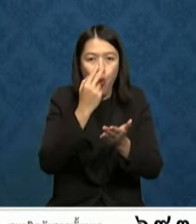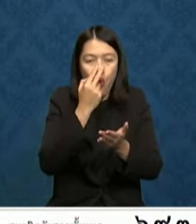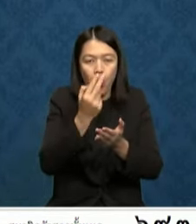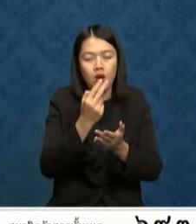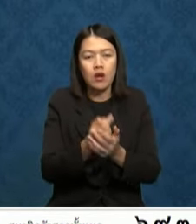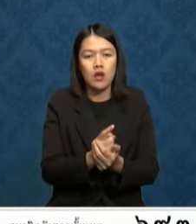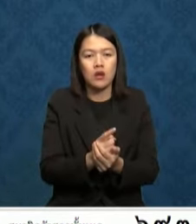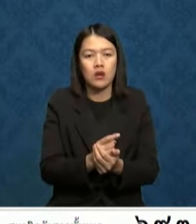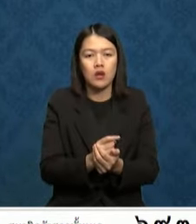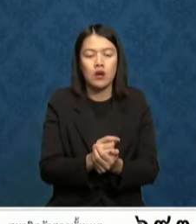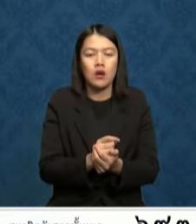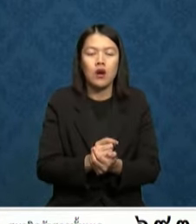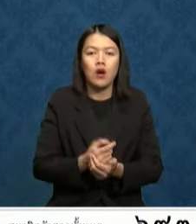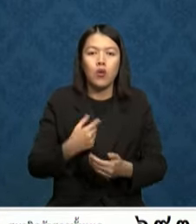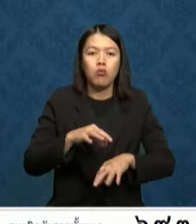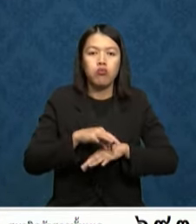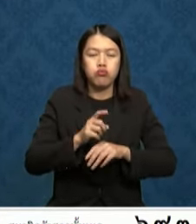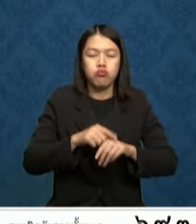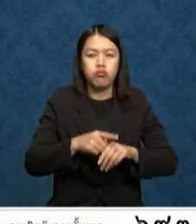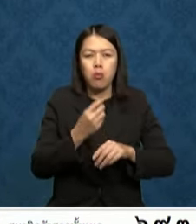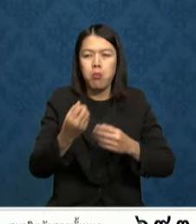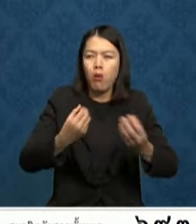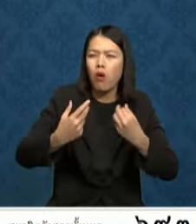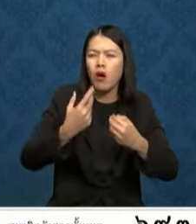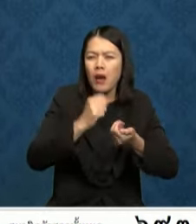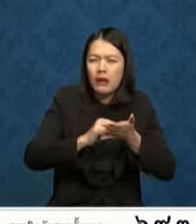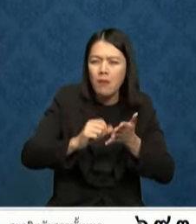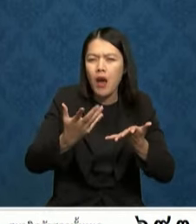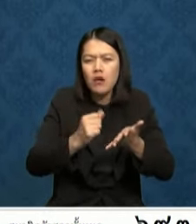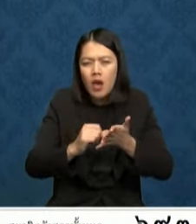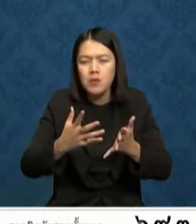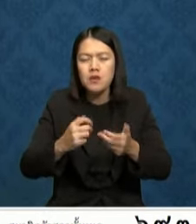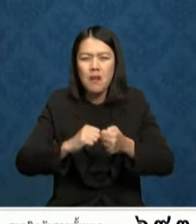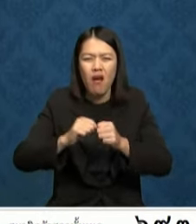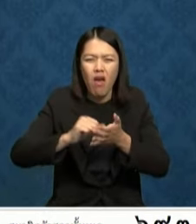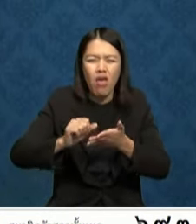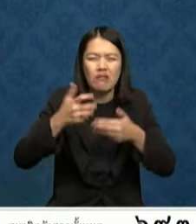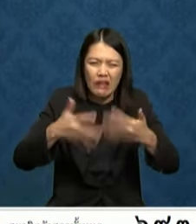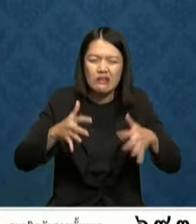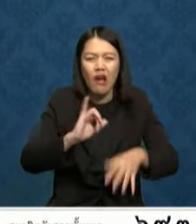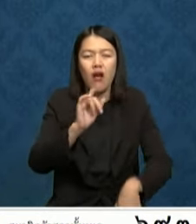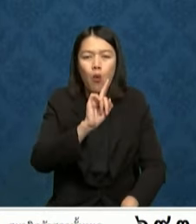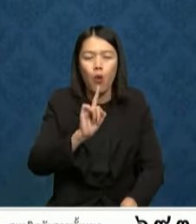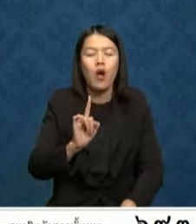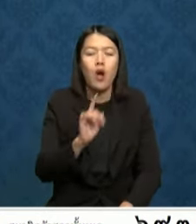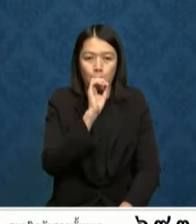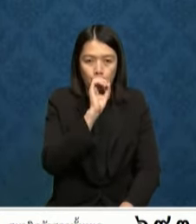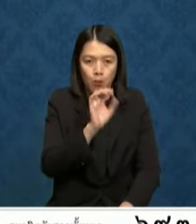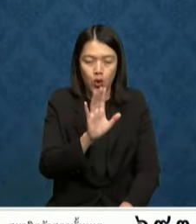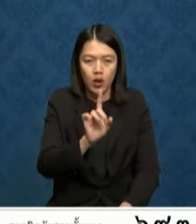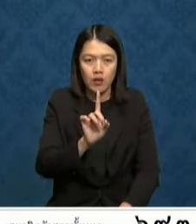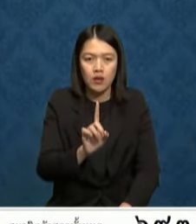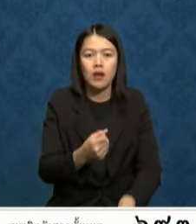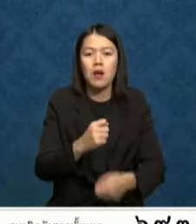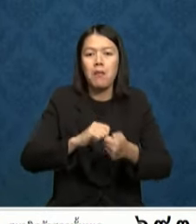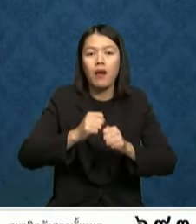ครับว่าถ้าท่านไปยืนณเวลาขณานั้นก็จะมีคนบ่นว่าทำไมไม่แก้ปัญหาเมื่อไหร่จะแก้เสร็จสักทีผมอยากจะเรียนแล้วครับเวลา